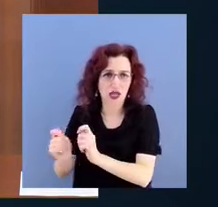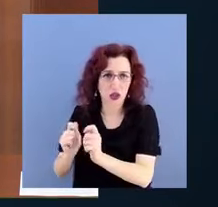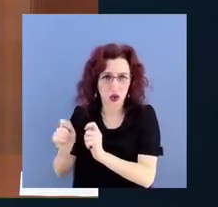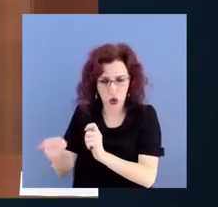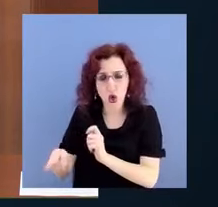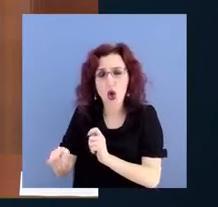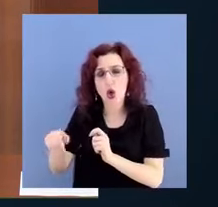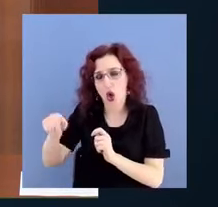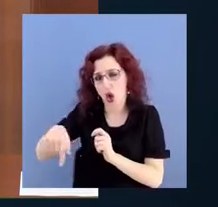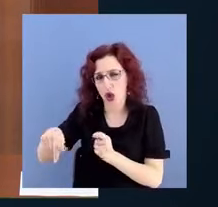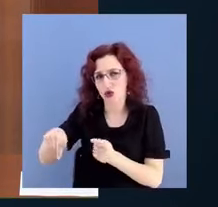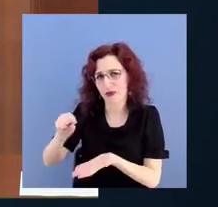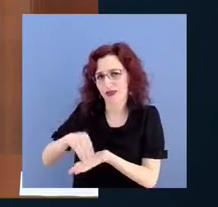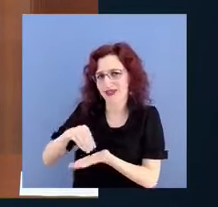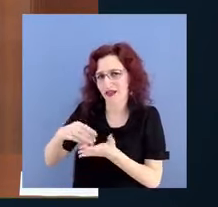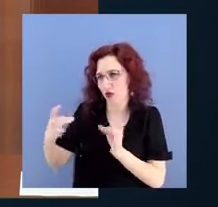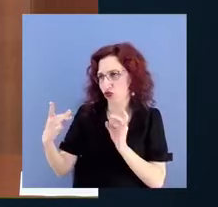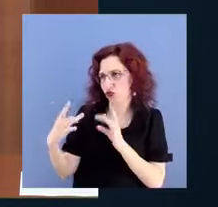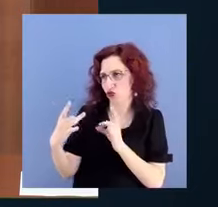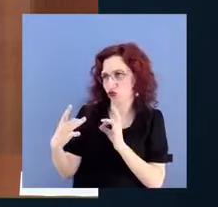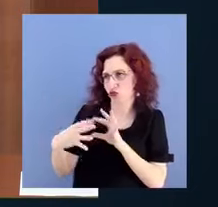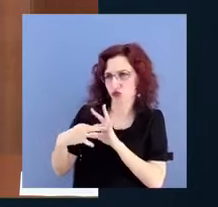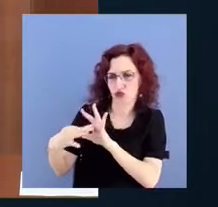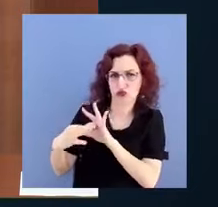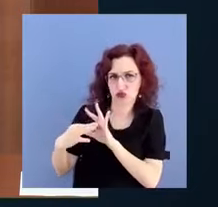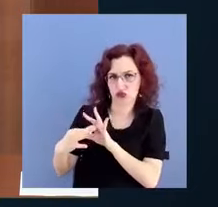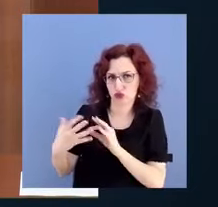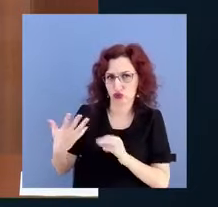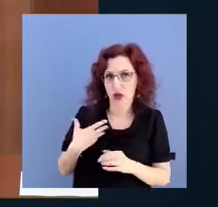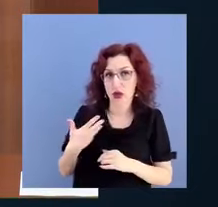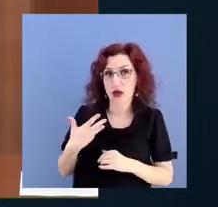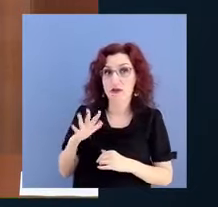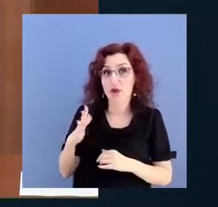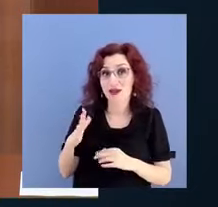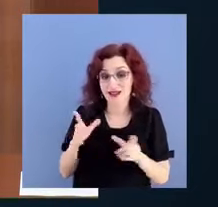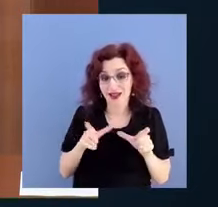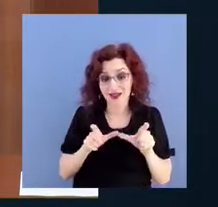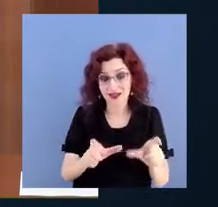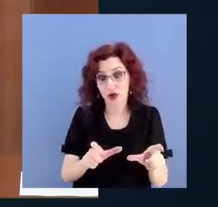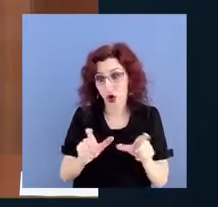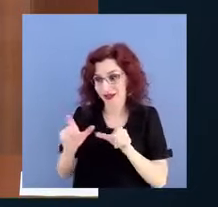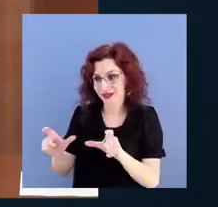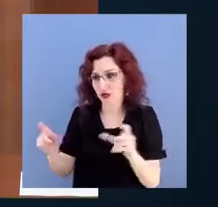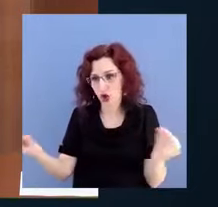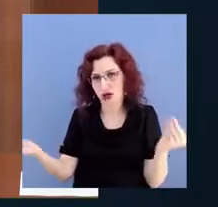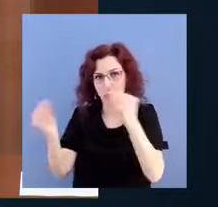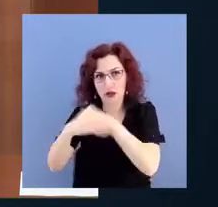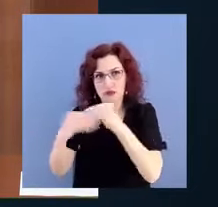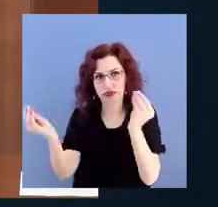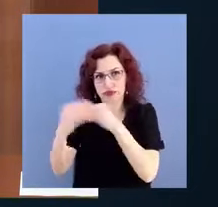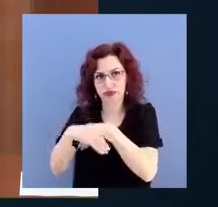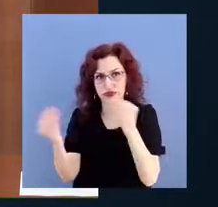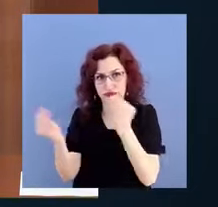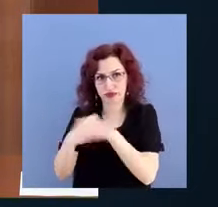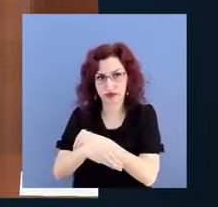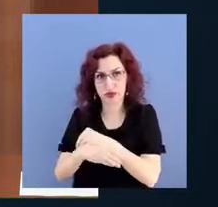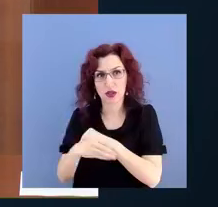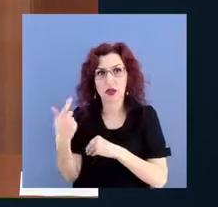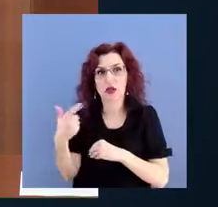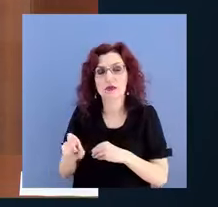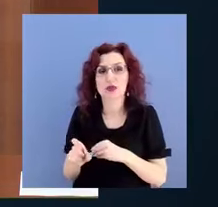perché probabilmente ci sarà un travaso di lavoratori da un settore all'altro ho dovuto emotivi del mercato del lavoro che sarà